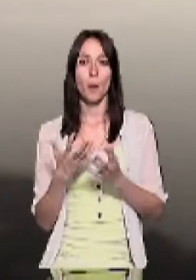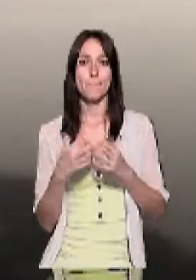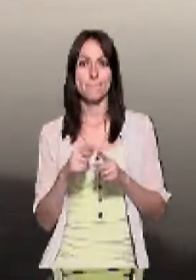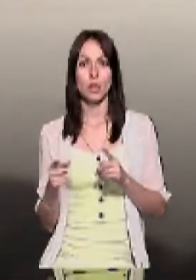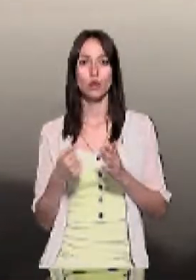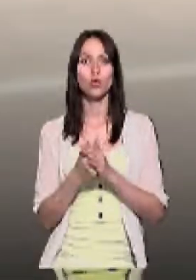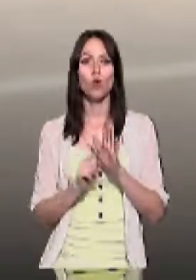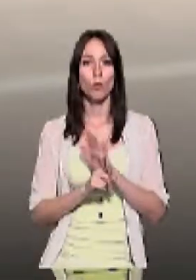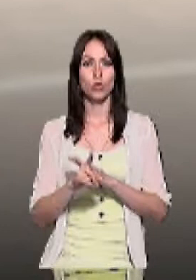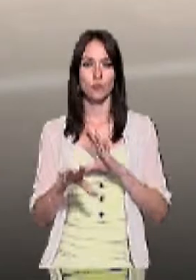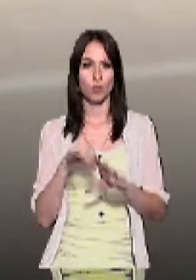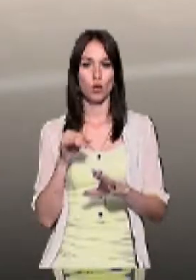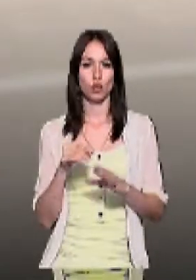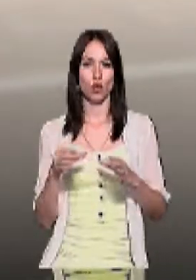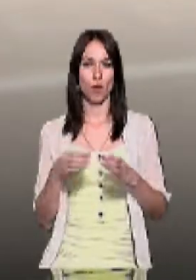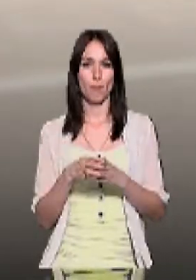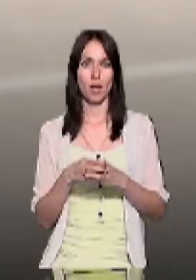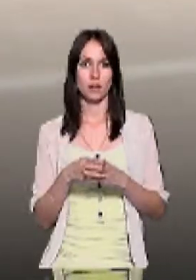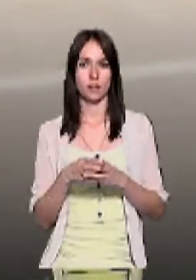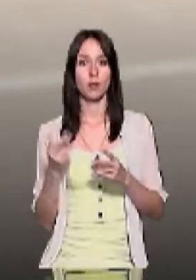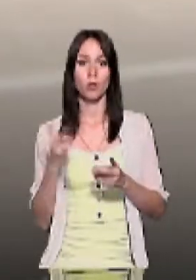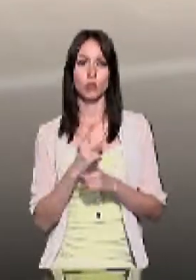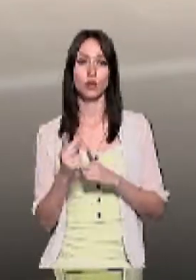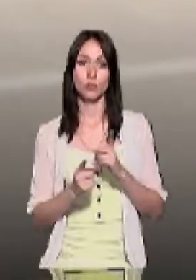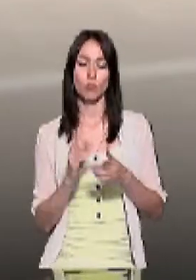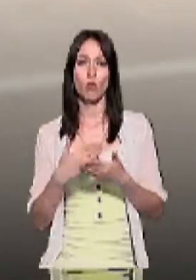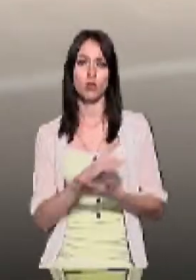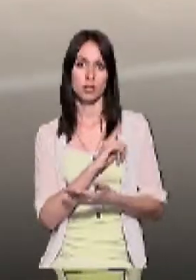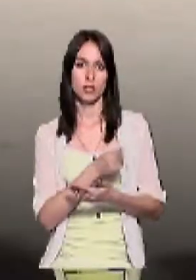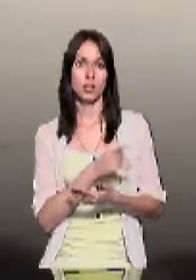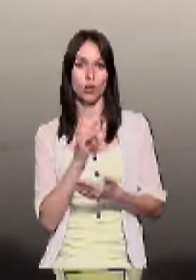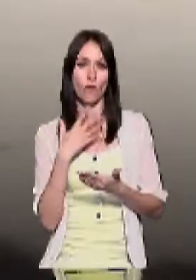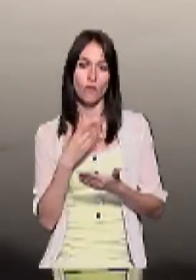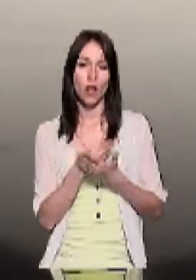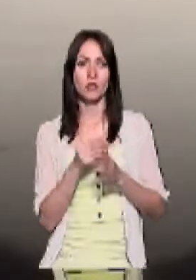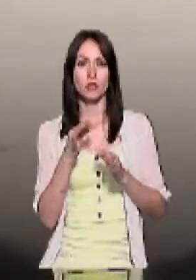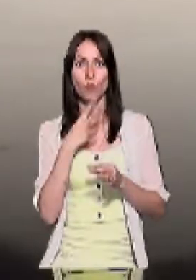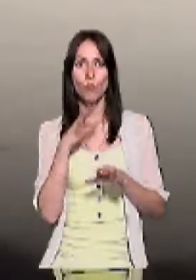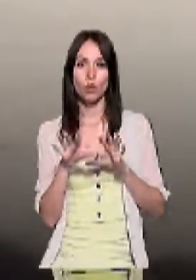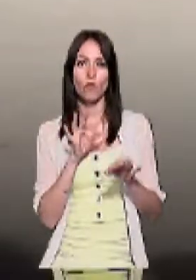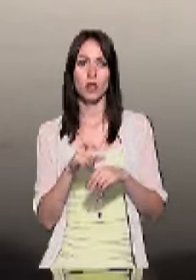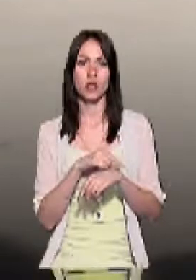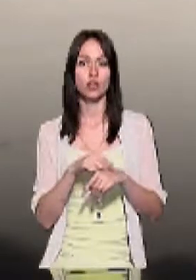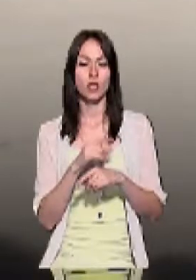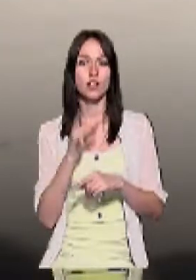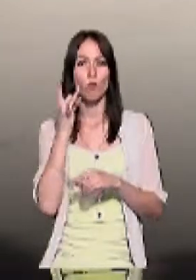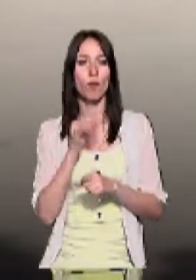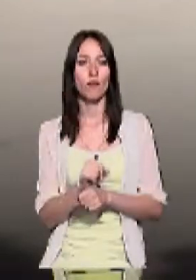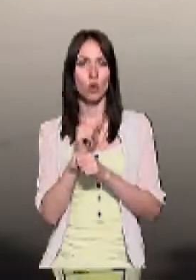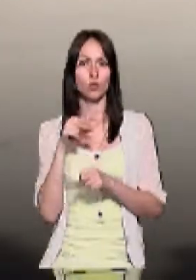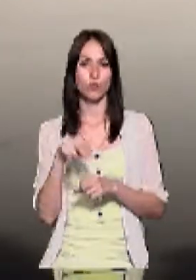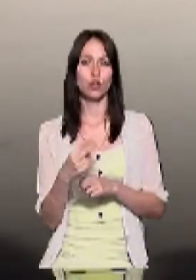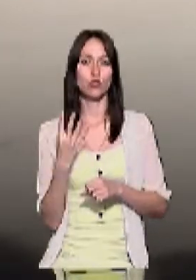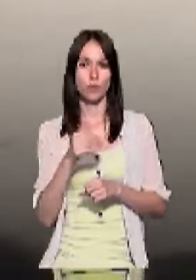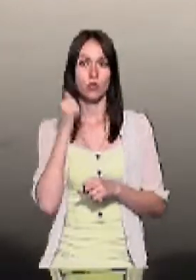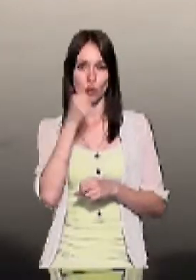початку виборчої кампанії. Йому не звикати змінювати політичну силу та власні уподобання. Ще з часів помаранчевої революції